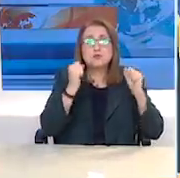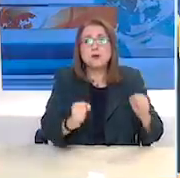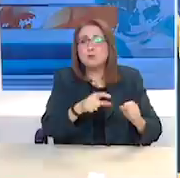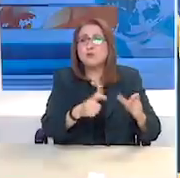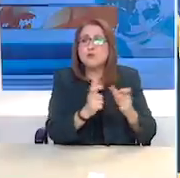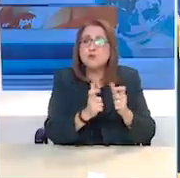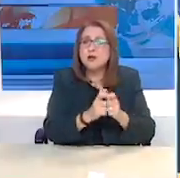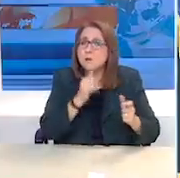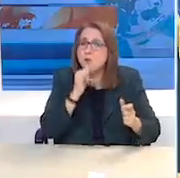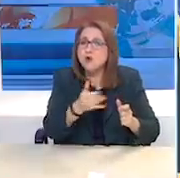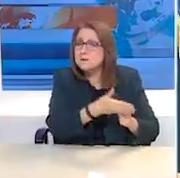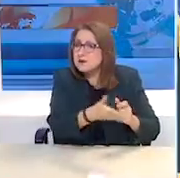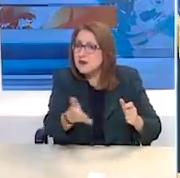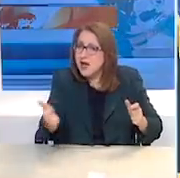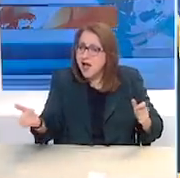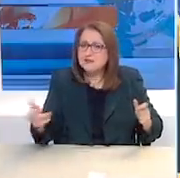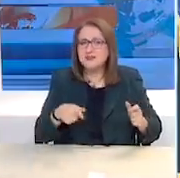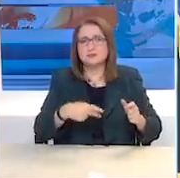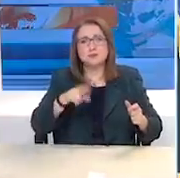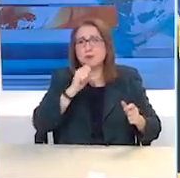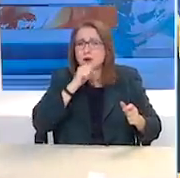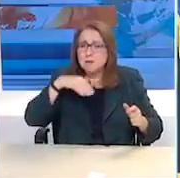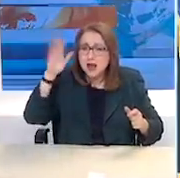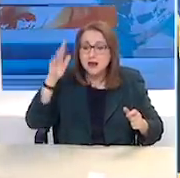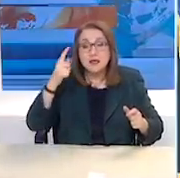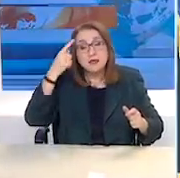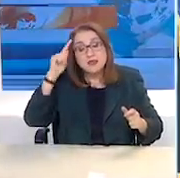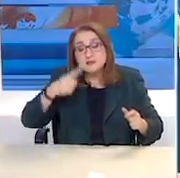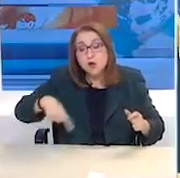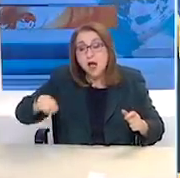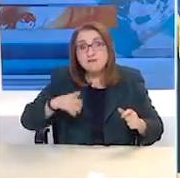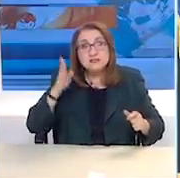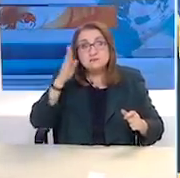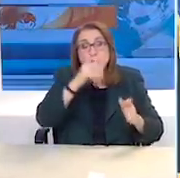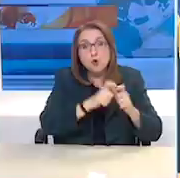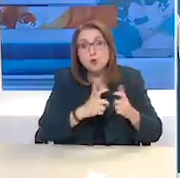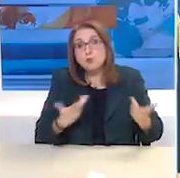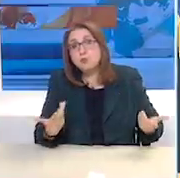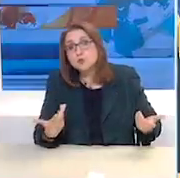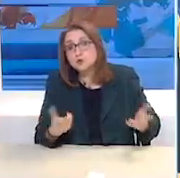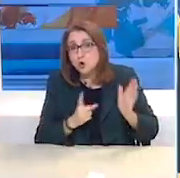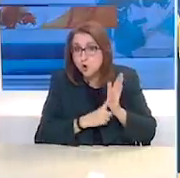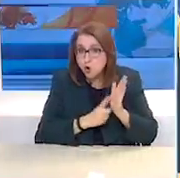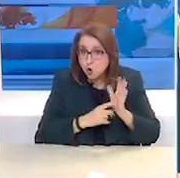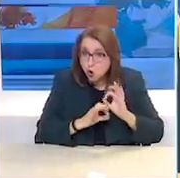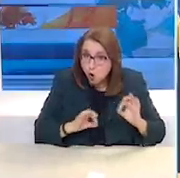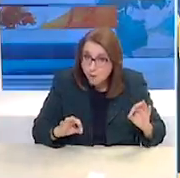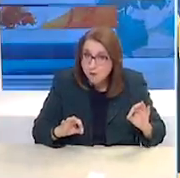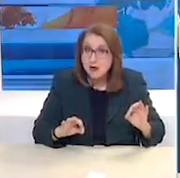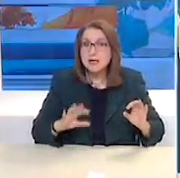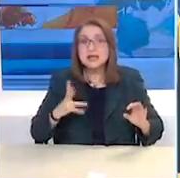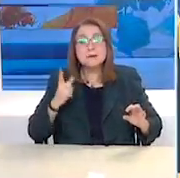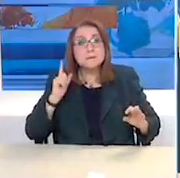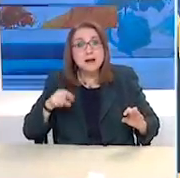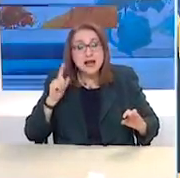Δεν ξέρω αν μετακινήθηκαν νόμιμα ή παράνομα, αλλά δεν θα ήθελα να χαλάσουμε επ' αφορμή των γιορτών